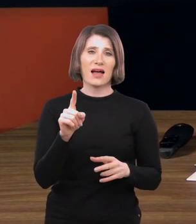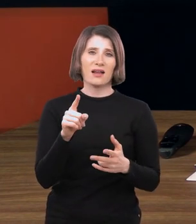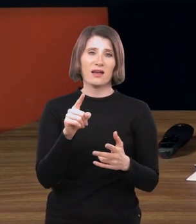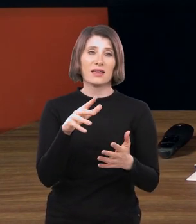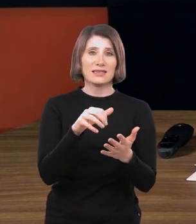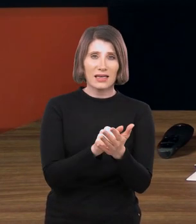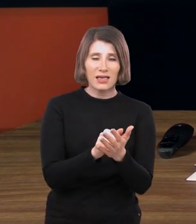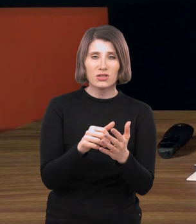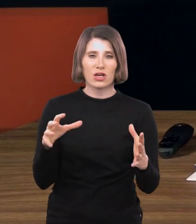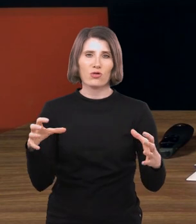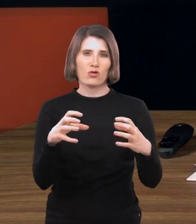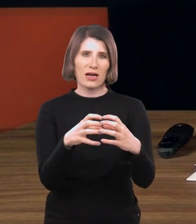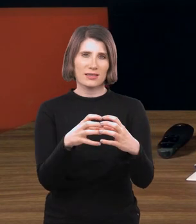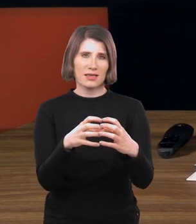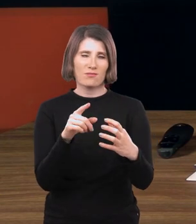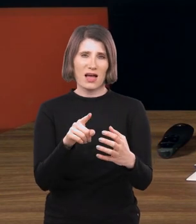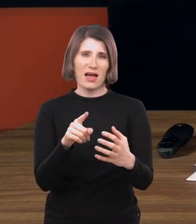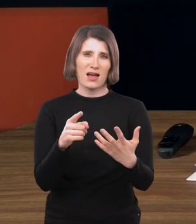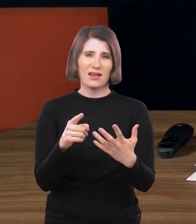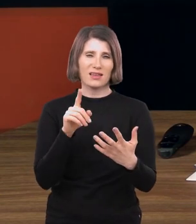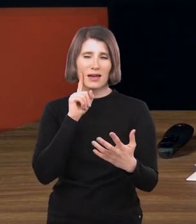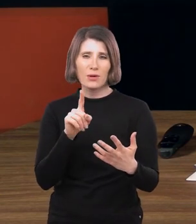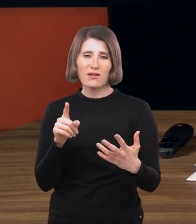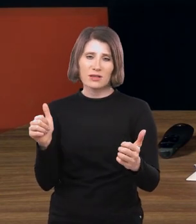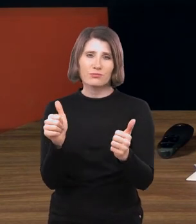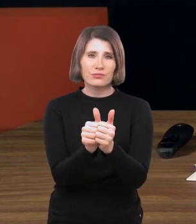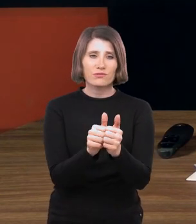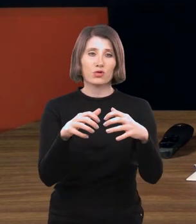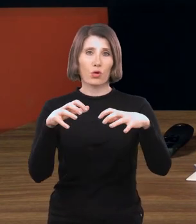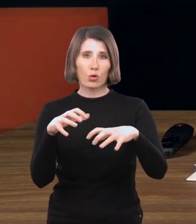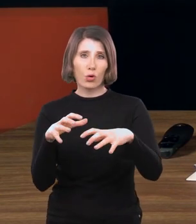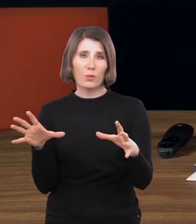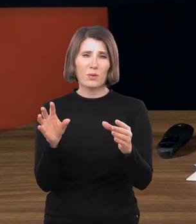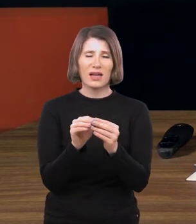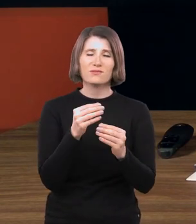ale niekoniecznie są rzeczywistą częścią tej grupy klasowej, do której przynależą.